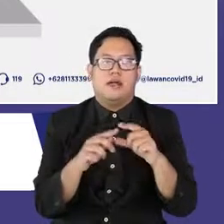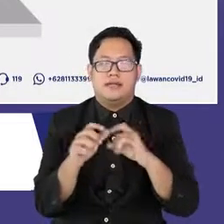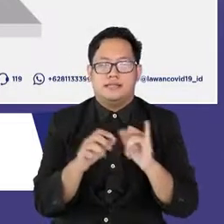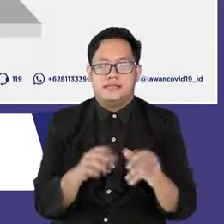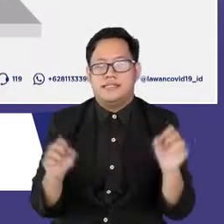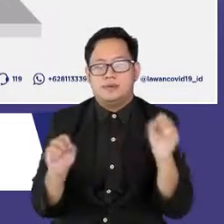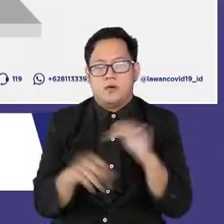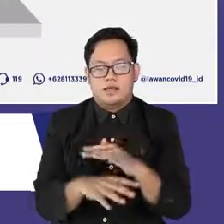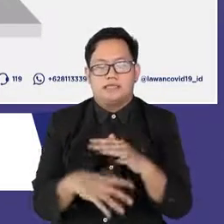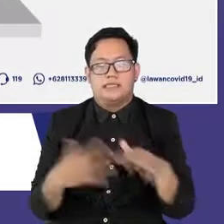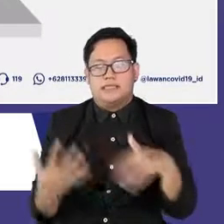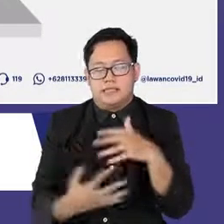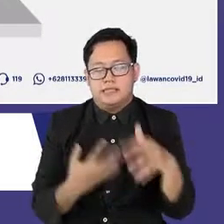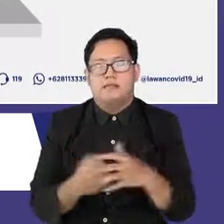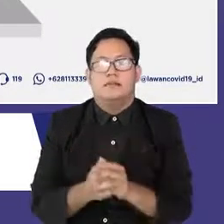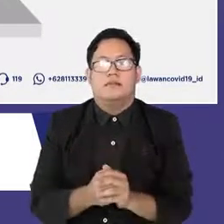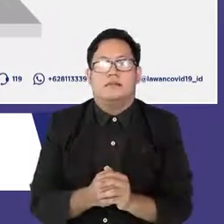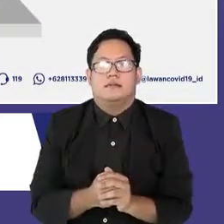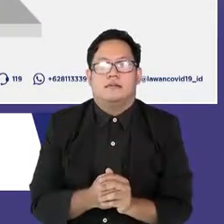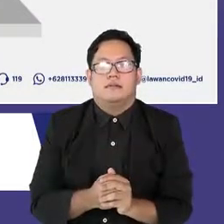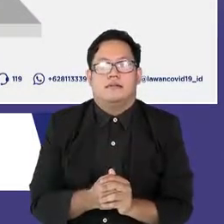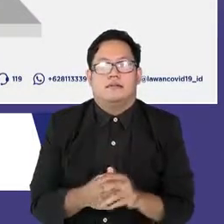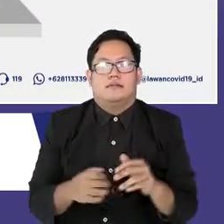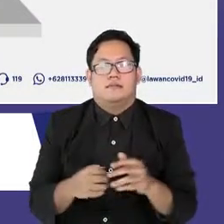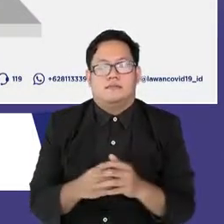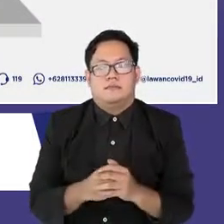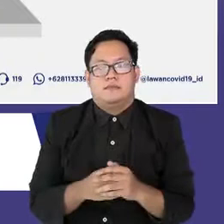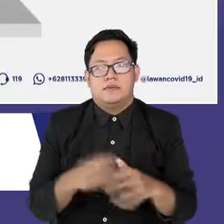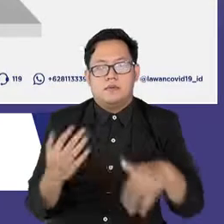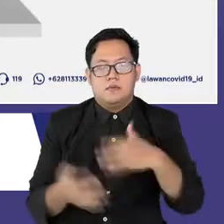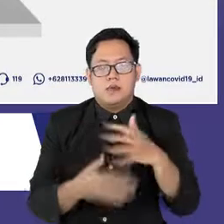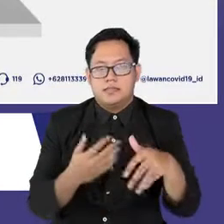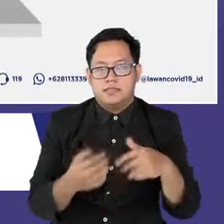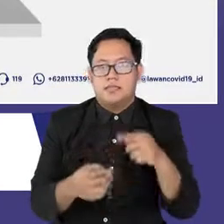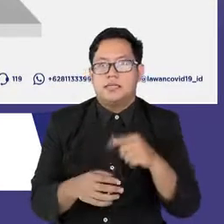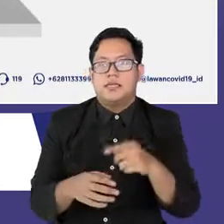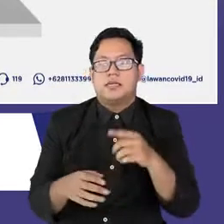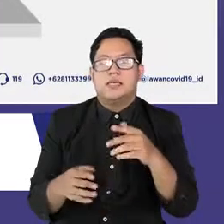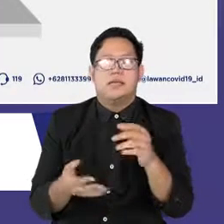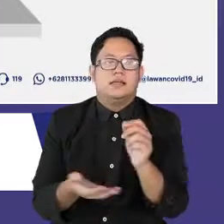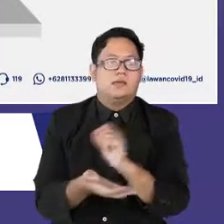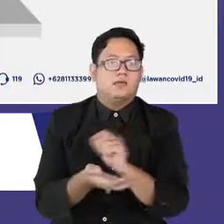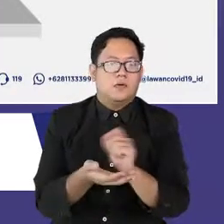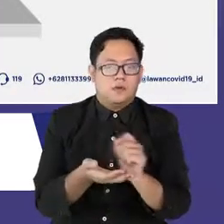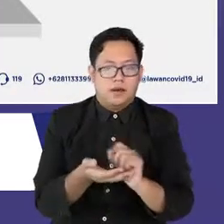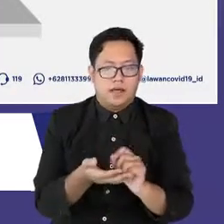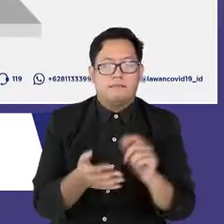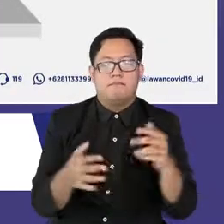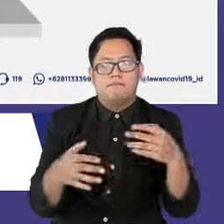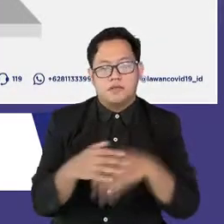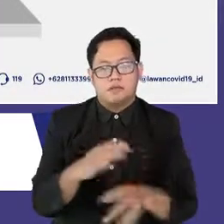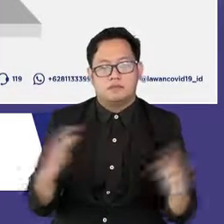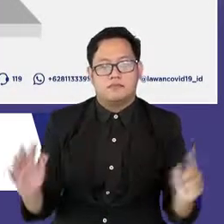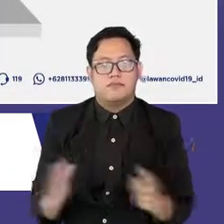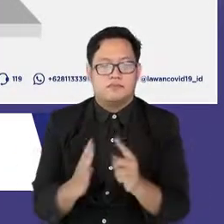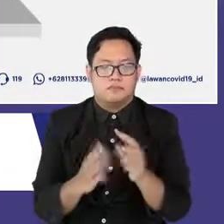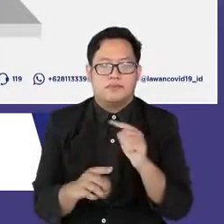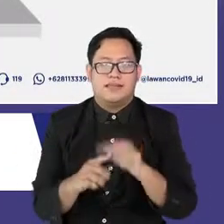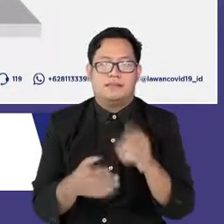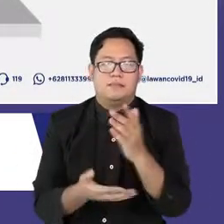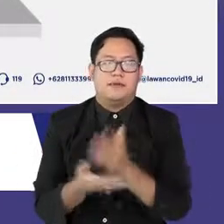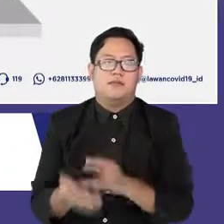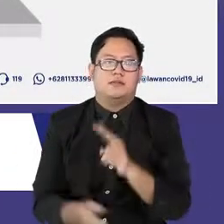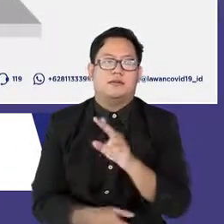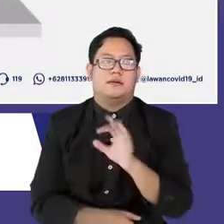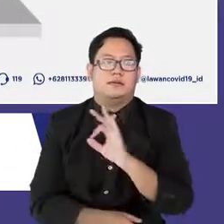dengan kapasitas maksimal 25% pendidik atau tenaga pendidik selain itu juga ujicoba